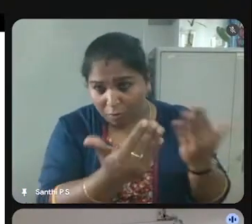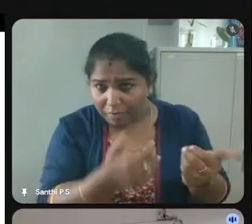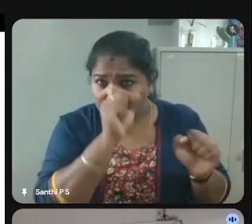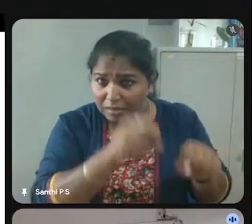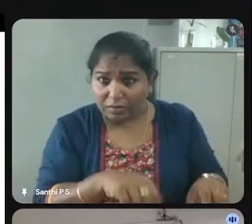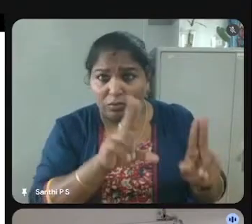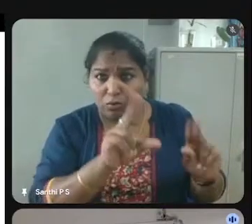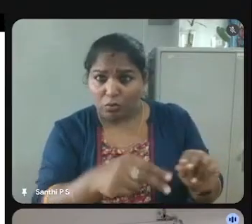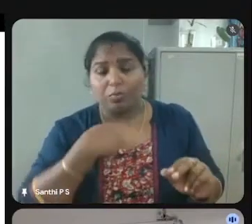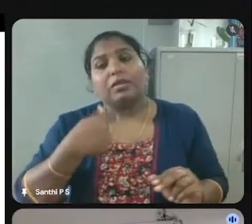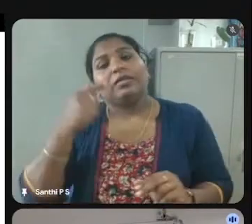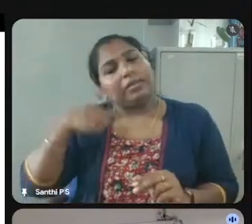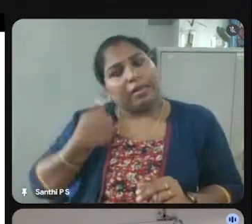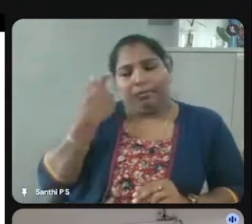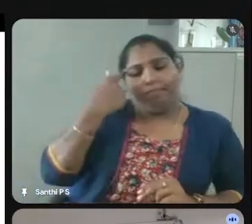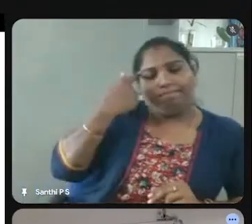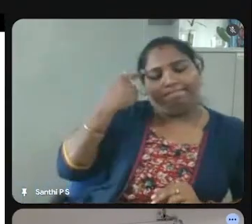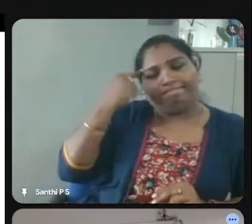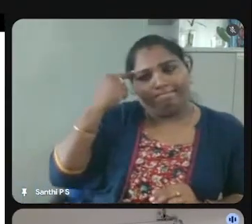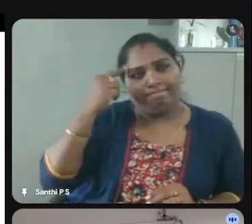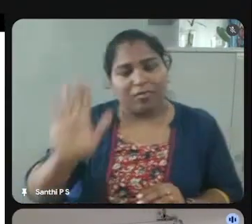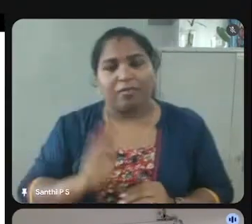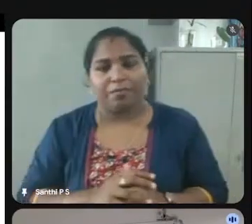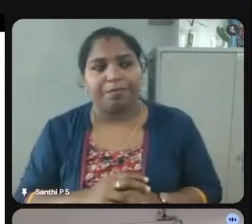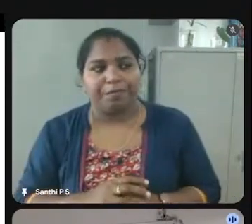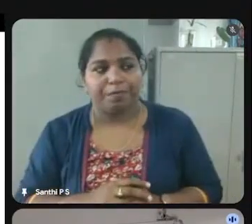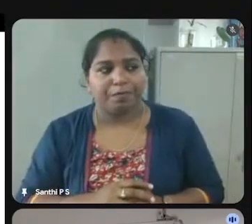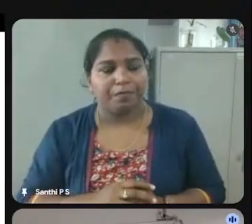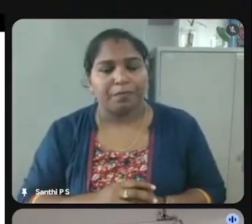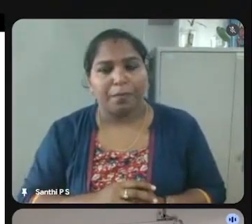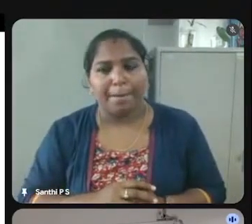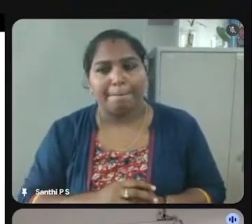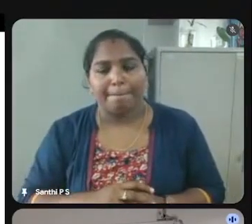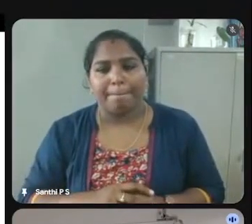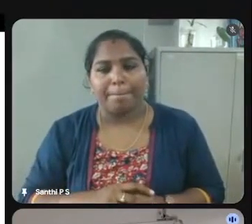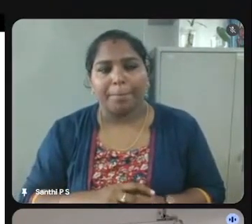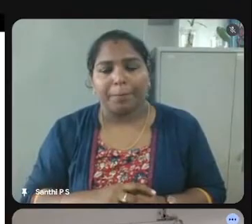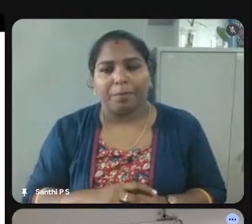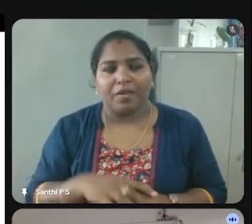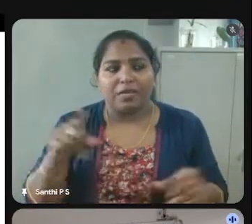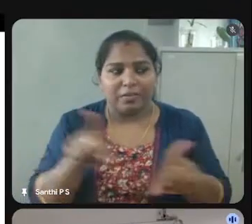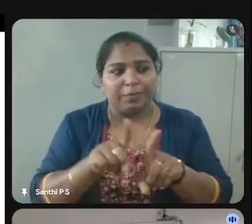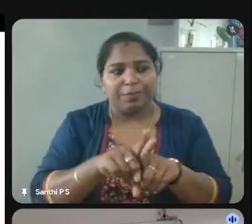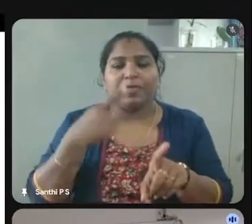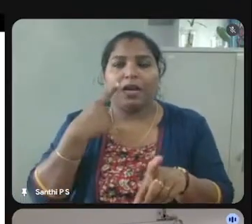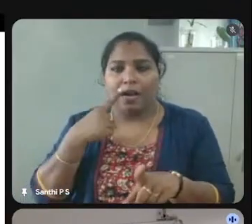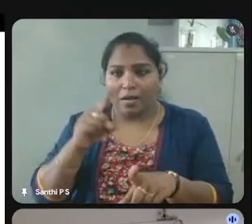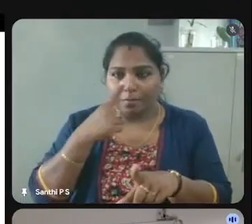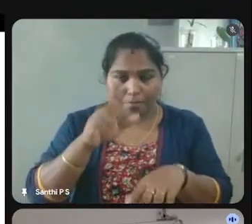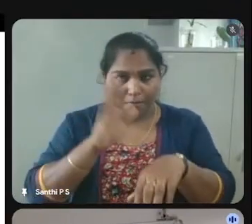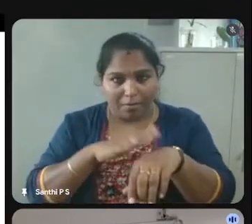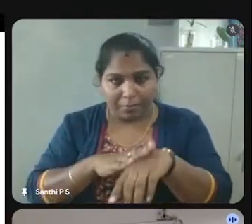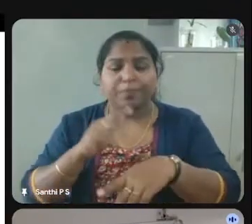ഇതും ഒരു മാനസികമായിട്ടുള്ള ഒരു ബുദ്ധിമുട്ടാണ്. പേരൻസിന്റെ സൈഡിൽ നിന്ന് അവർക്കുണ്ടാകുന്ന ഒരു ബുദ്ധിമുട്ടാണത്. അതുപോലെ